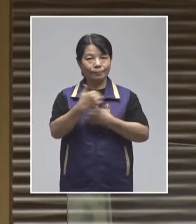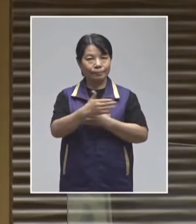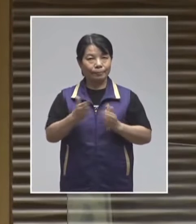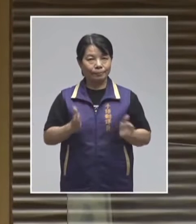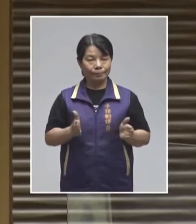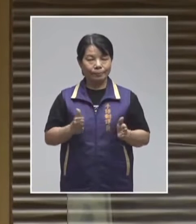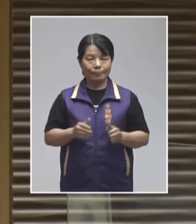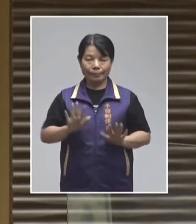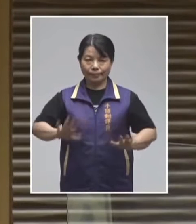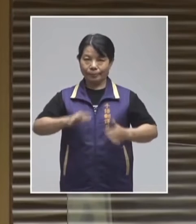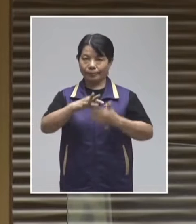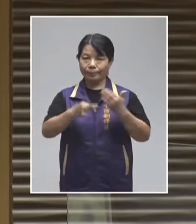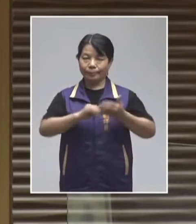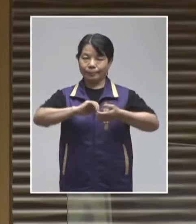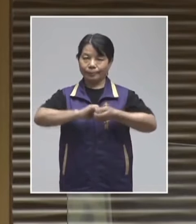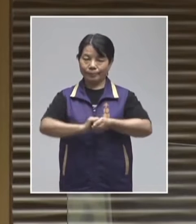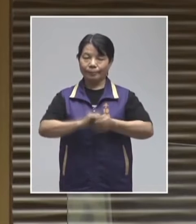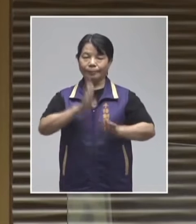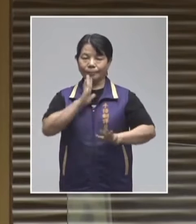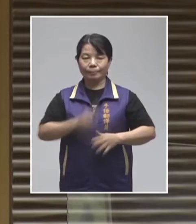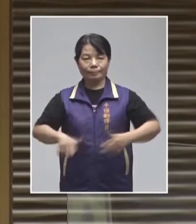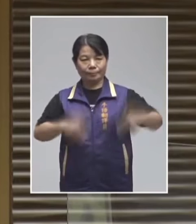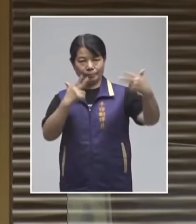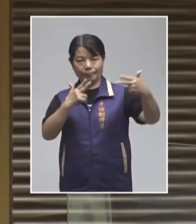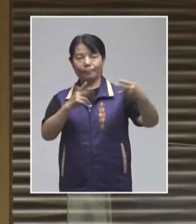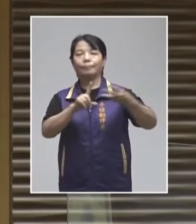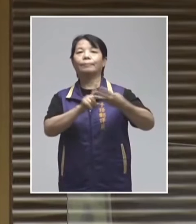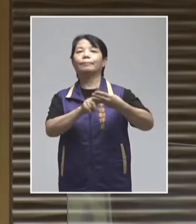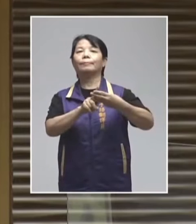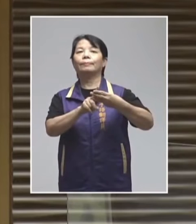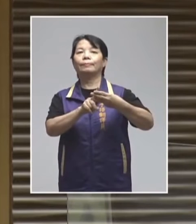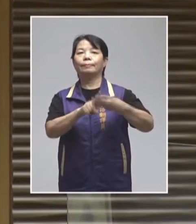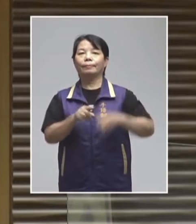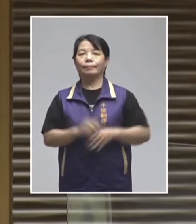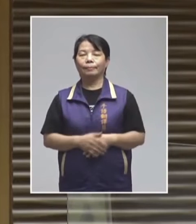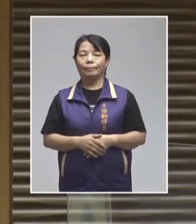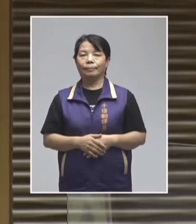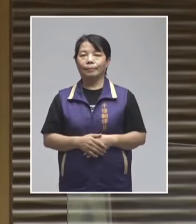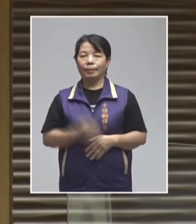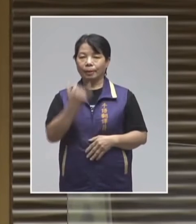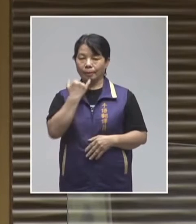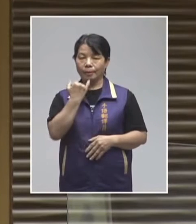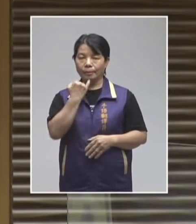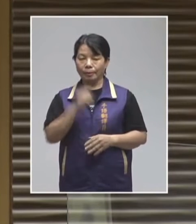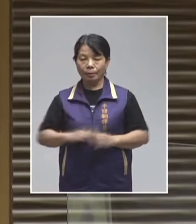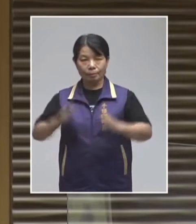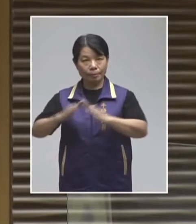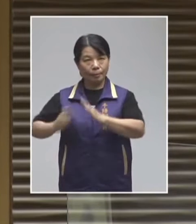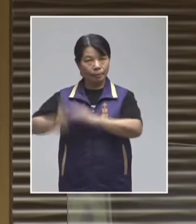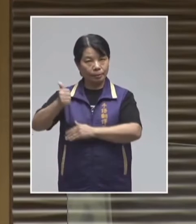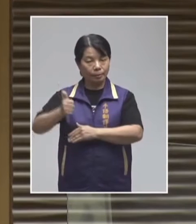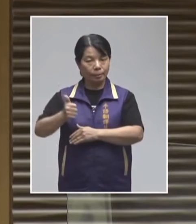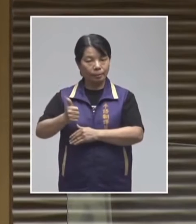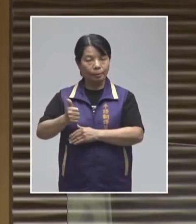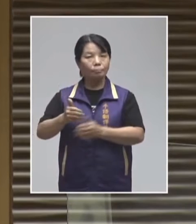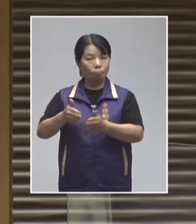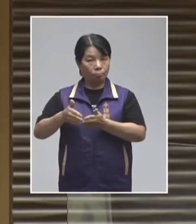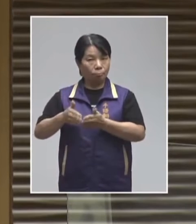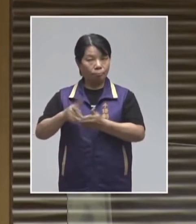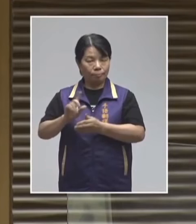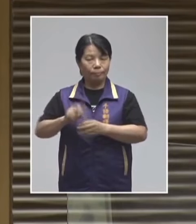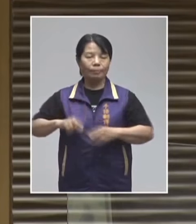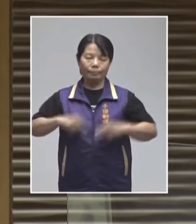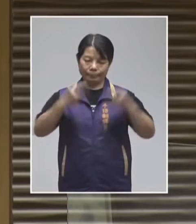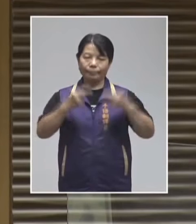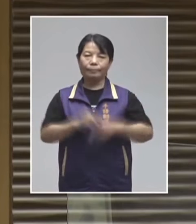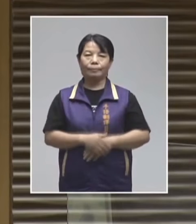们现在的规定还是以线上教学为主，但是可以视家长需求才混成教学。那